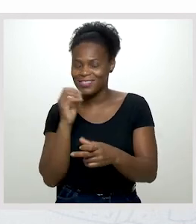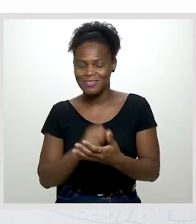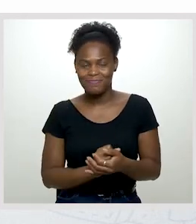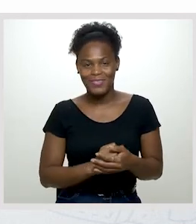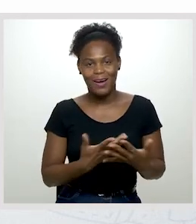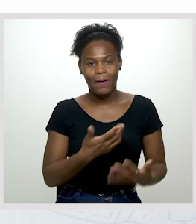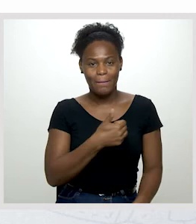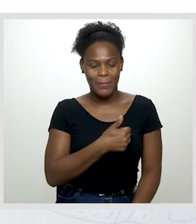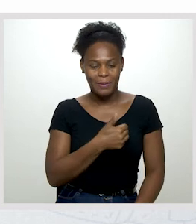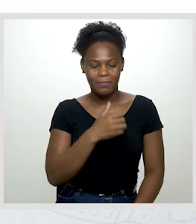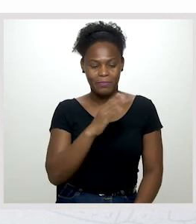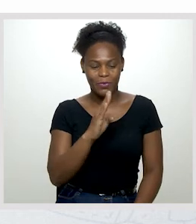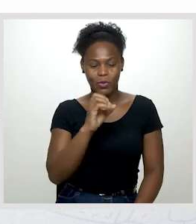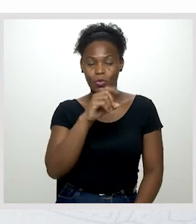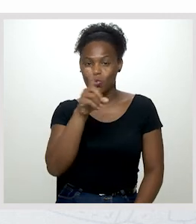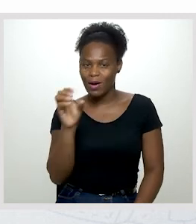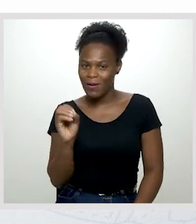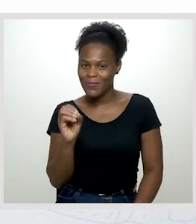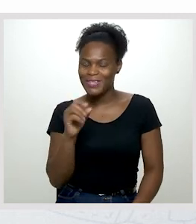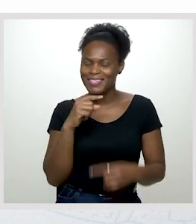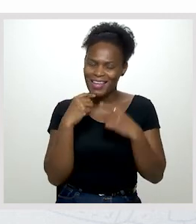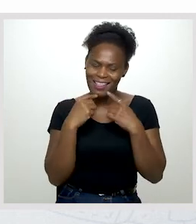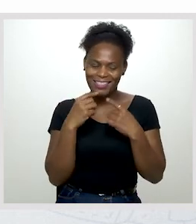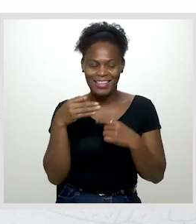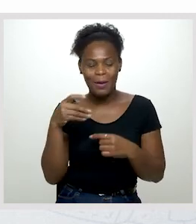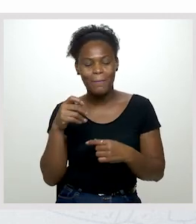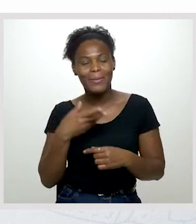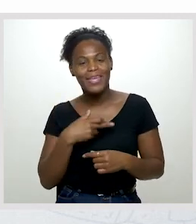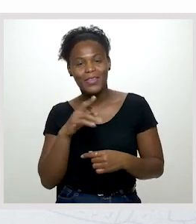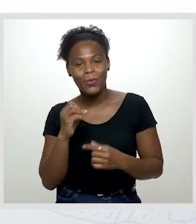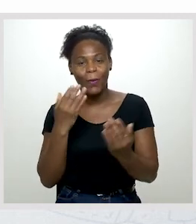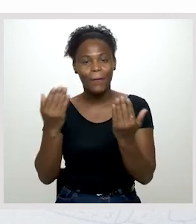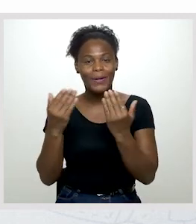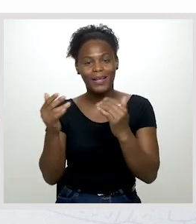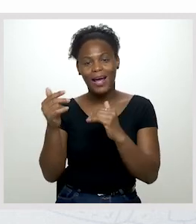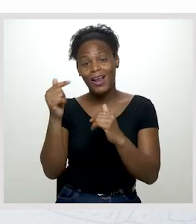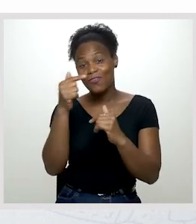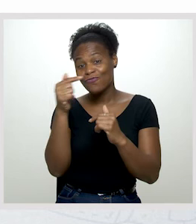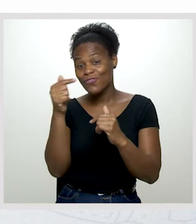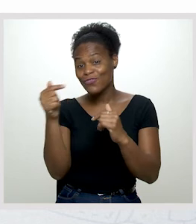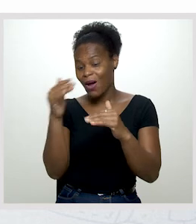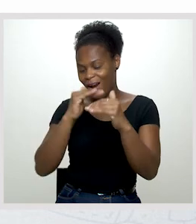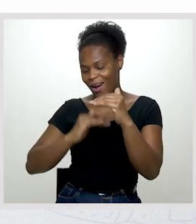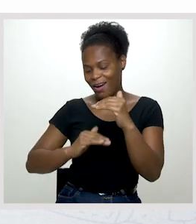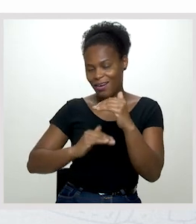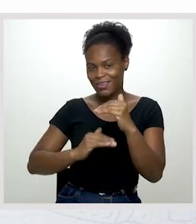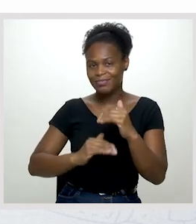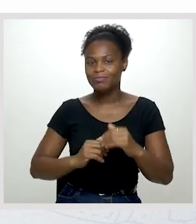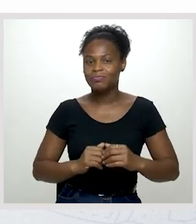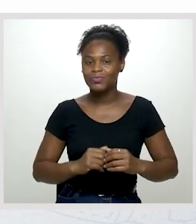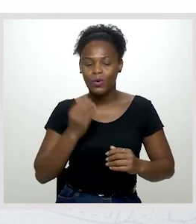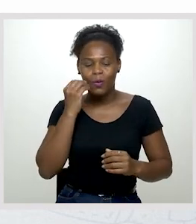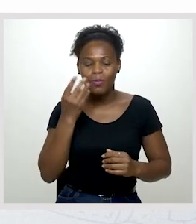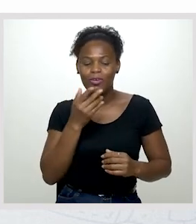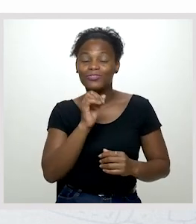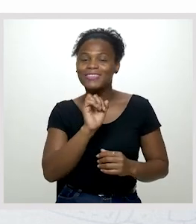B, João, Gentil et Pedro. Comparatif d'infériorité. Comment